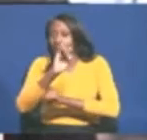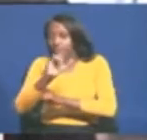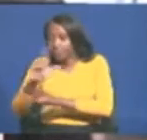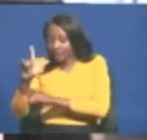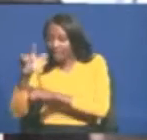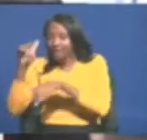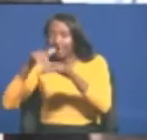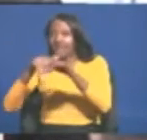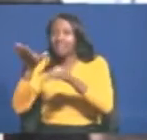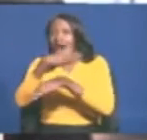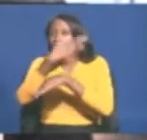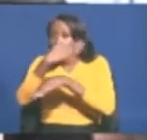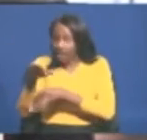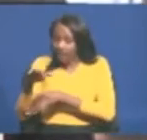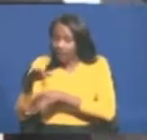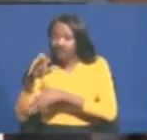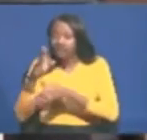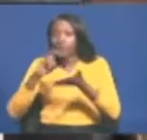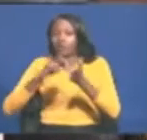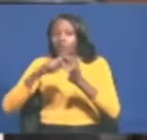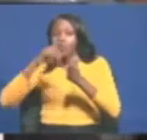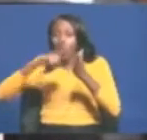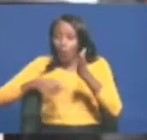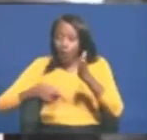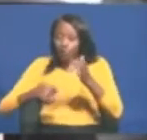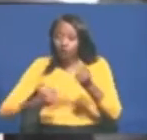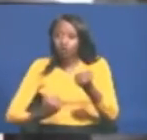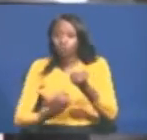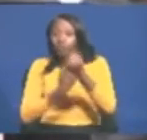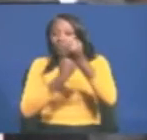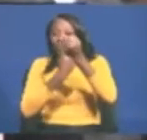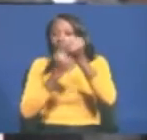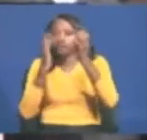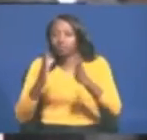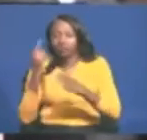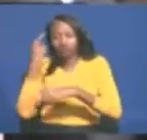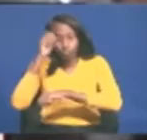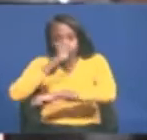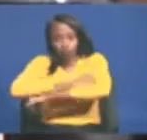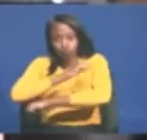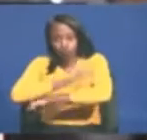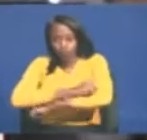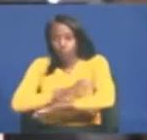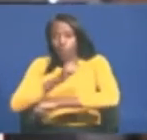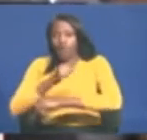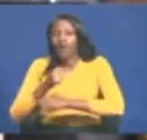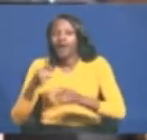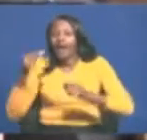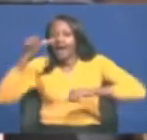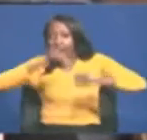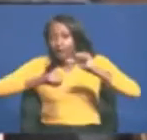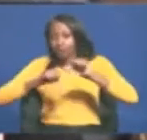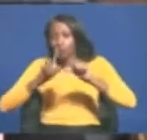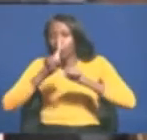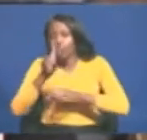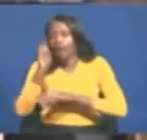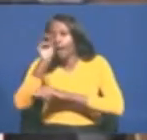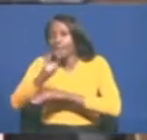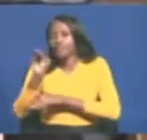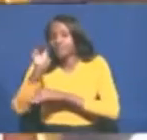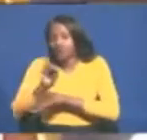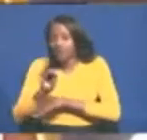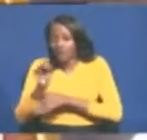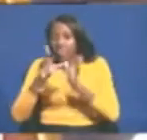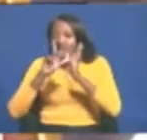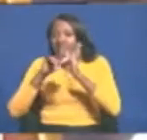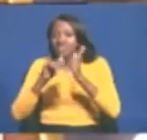tuone ya kwamba basari imeongezewa imefika milioni 100 na ndio tuweze kuinua